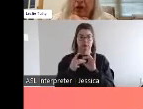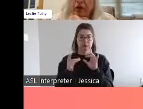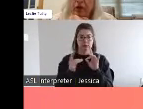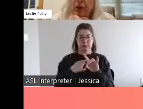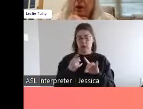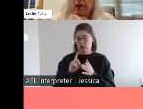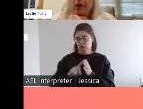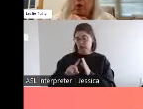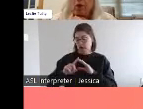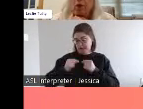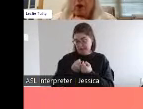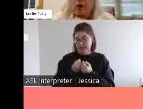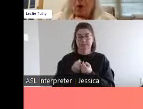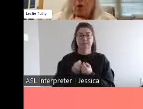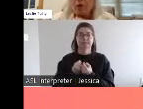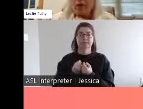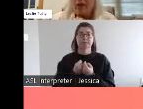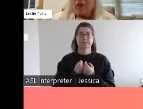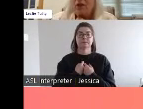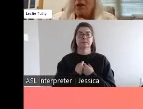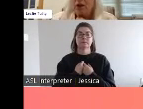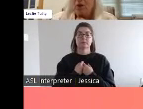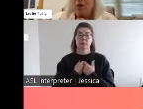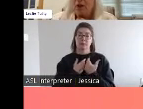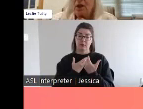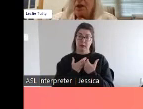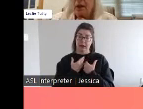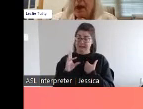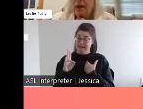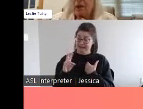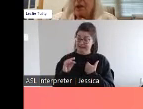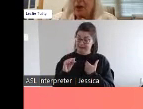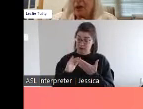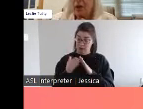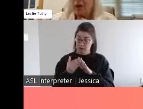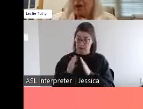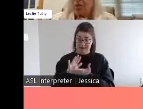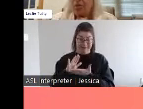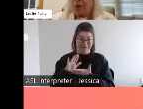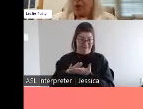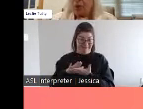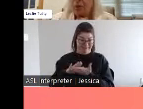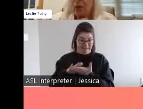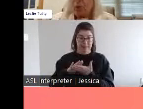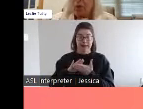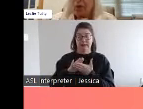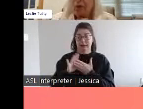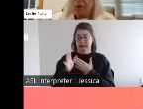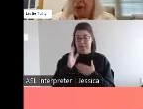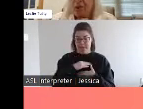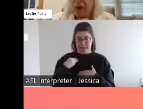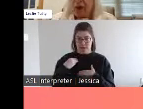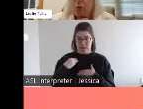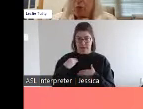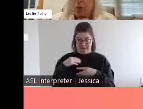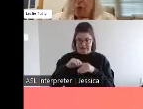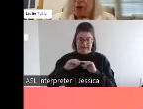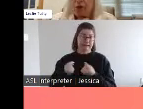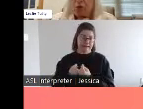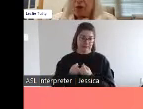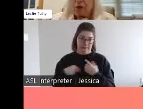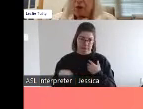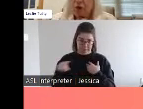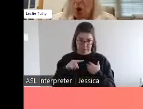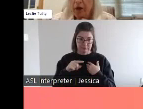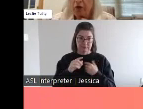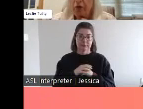Laissez-moi donc aborder la question de l'équipe de recherche. Il y avait plus de 70